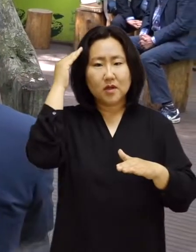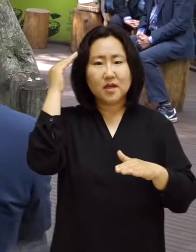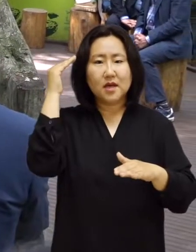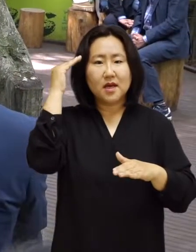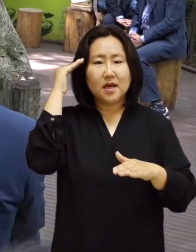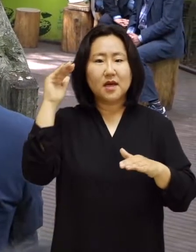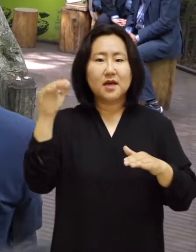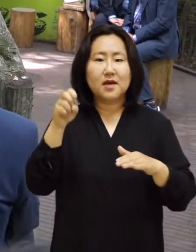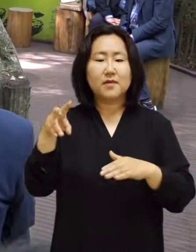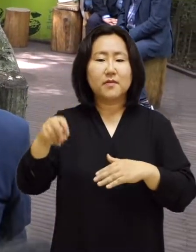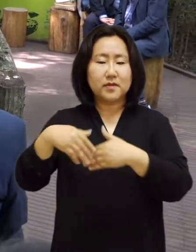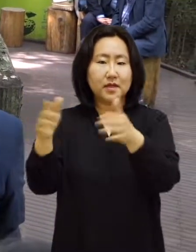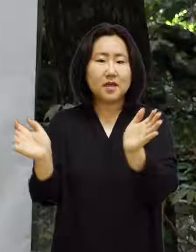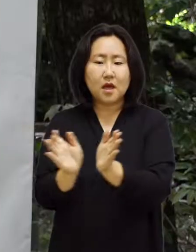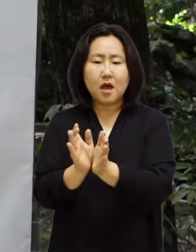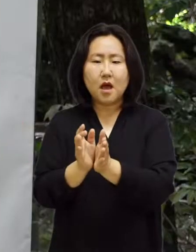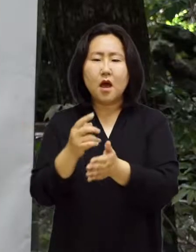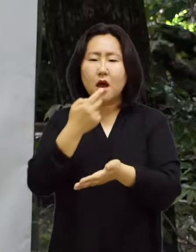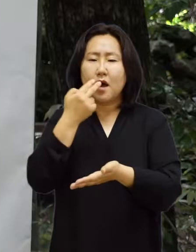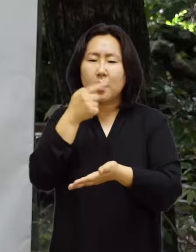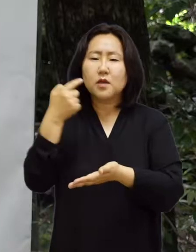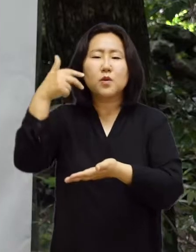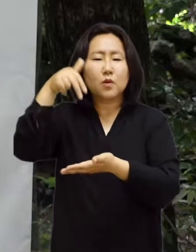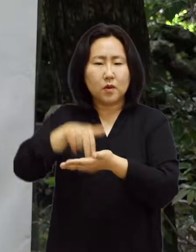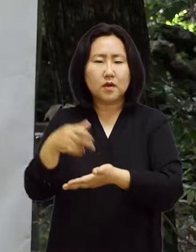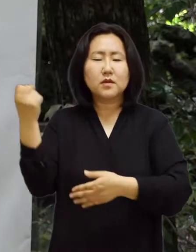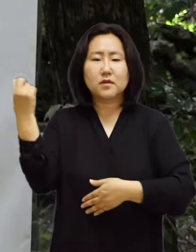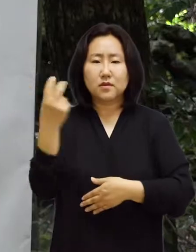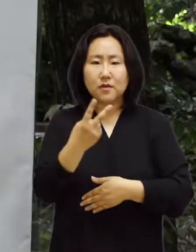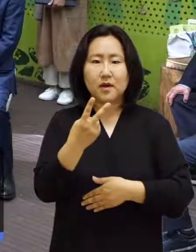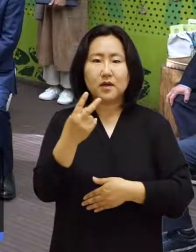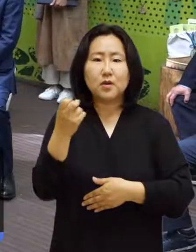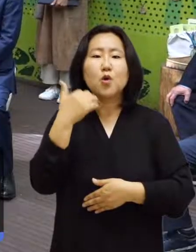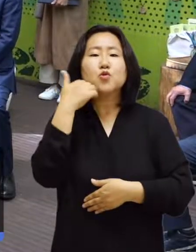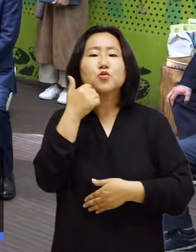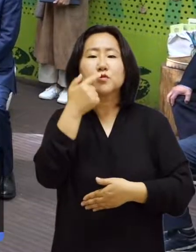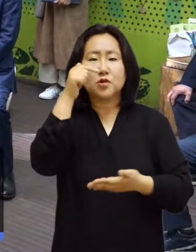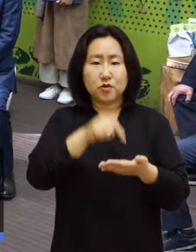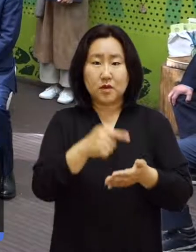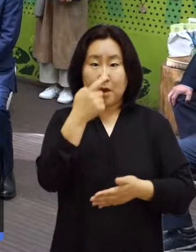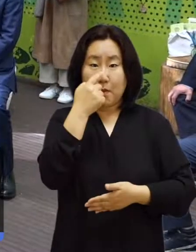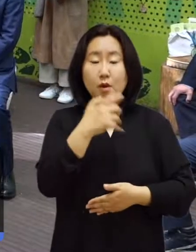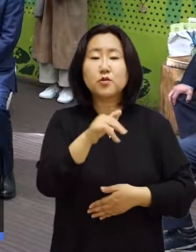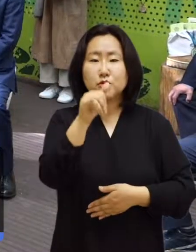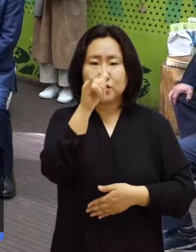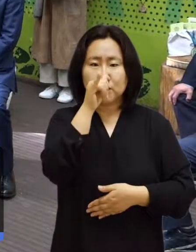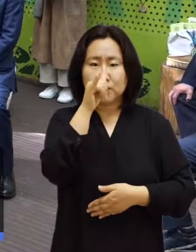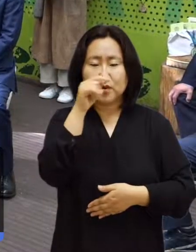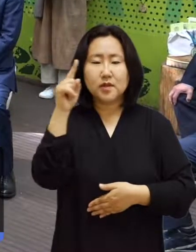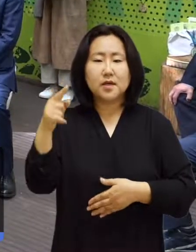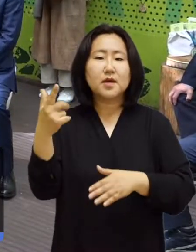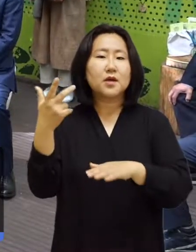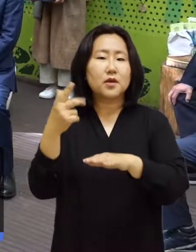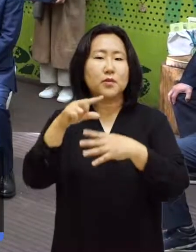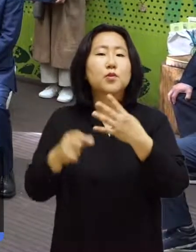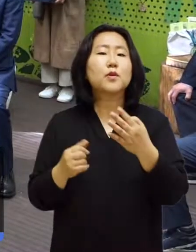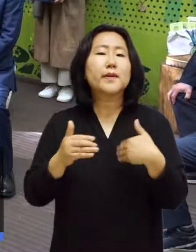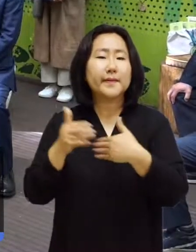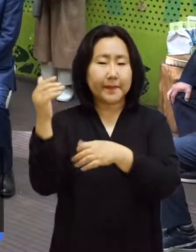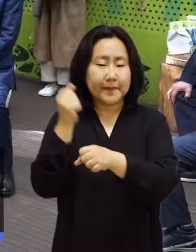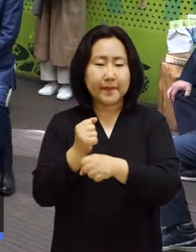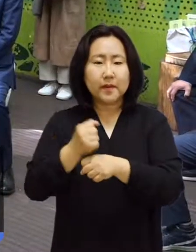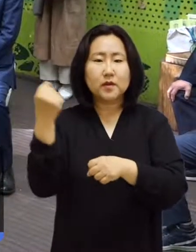대한명상의학회는 명상 수행과 합리적인 이론 확립은 물론 누구나 손쉽게 배울 수 있는 임상 프로그램을